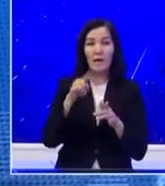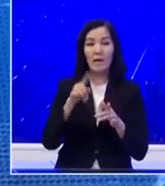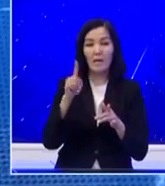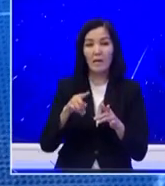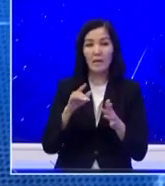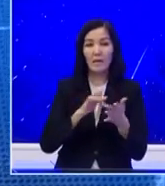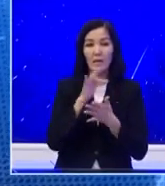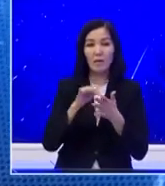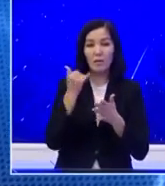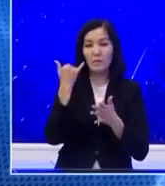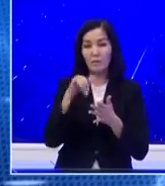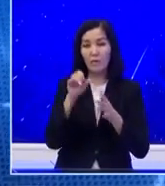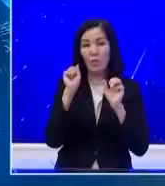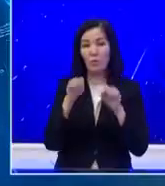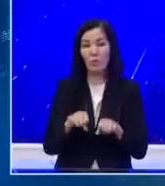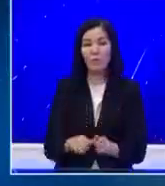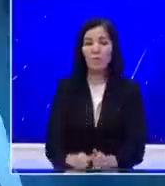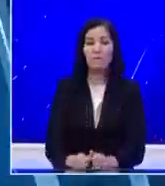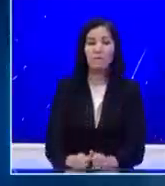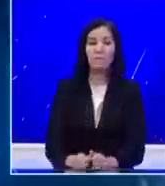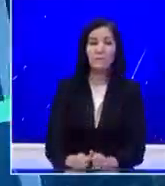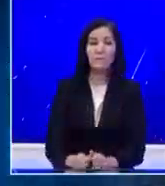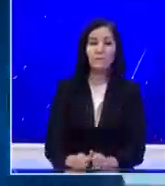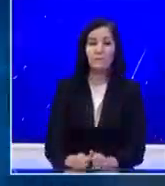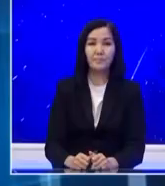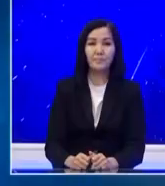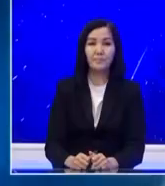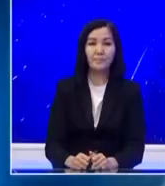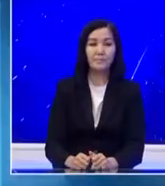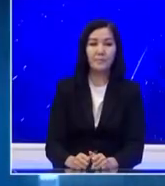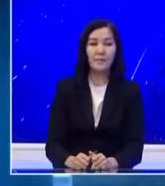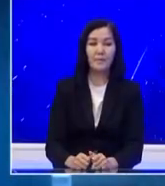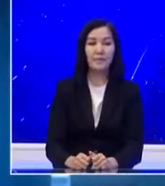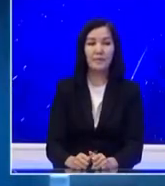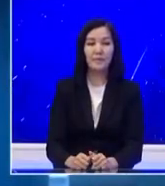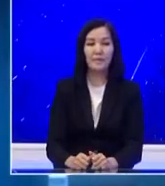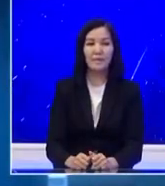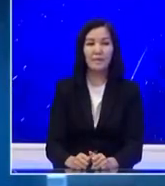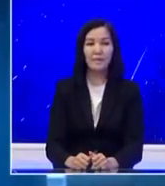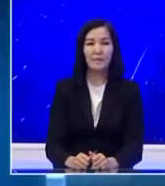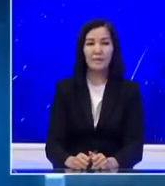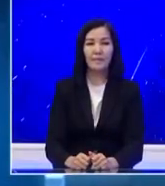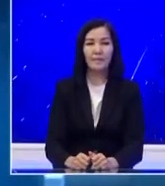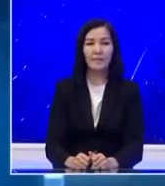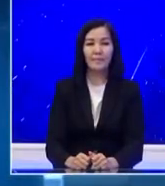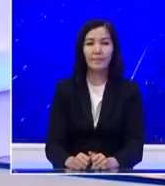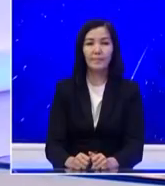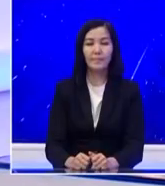41-22-92 нөмірлеріне хабарласуына болады. Меруерт Қыдырбайқызы, Әсет Бекбатыр, Жетісу телеарнасы.